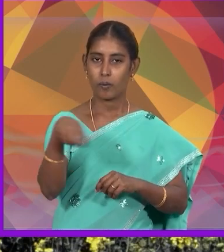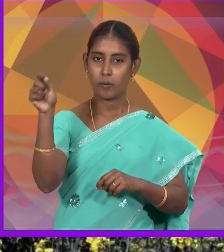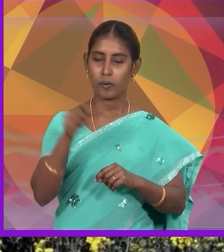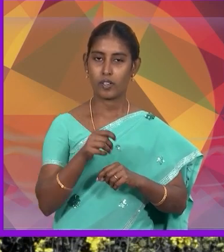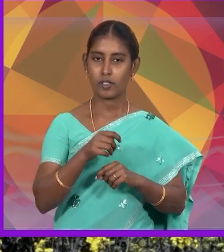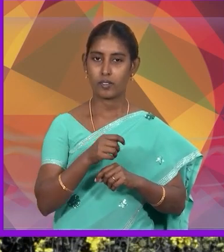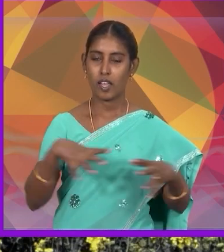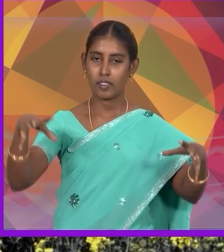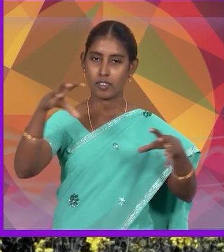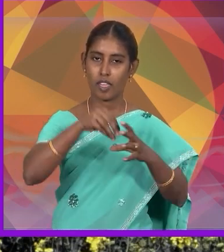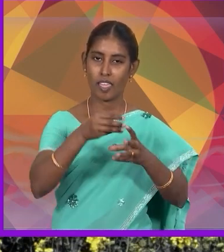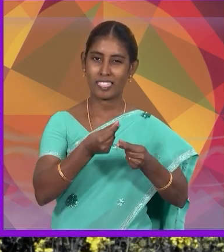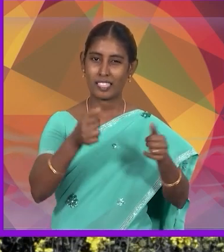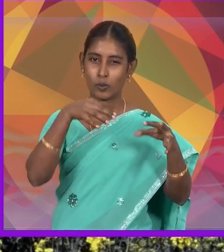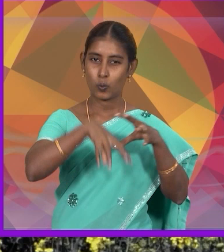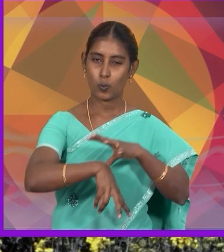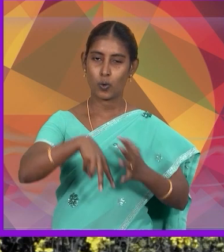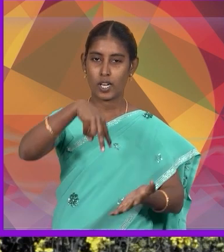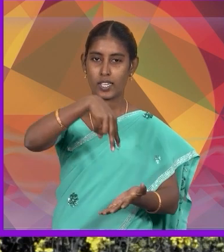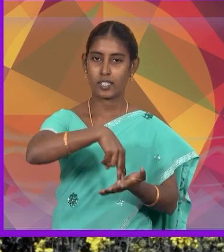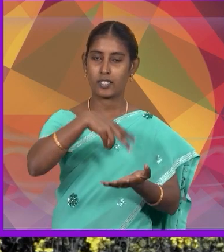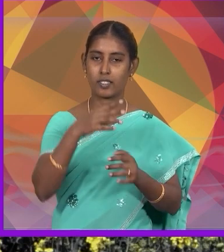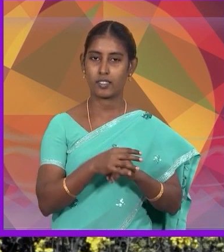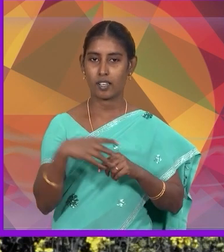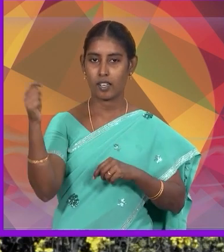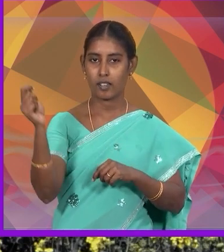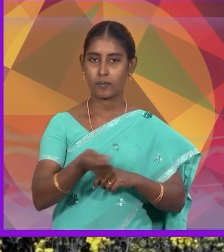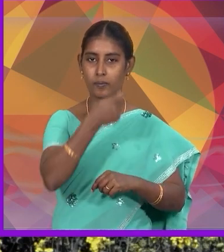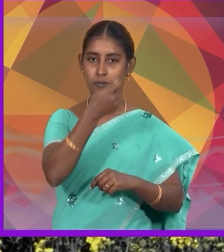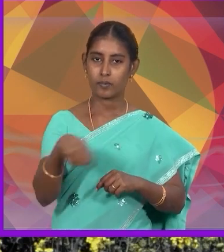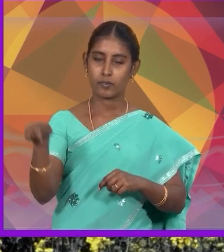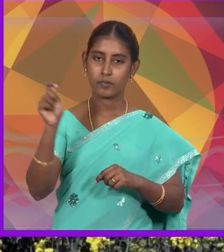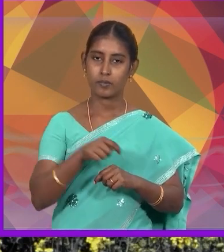ஏழையிலோ, சேத்துக்குள்ளே இறங்குறாங்க இளே இளங்கனே ஏழையிலோ,